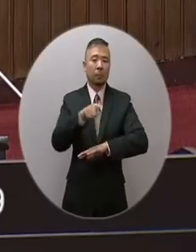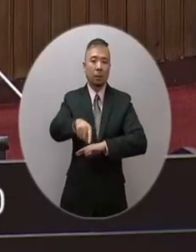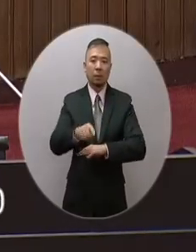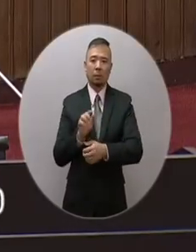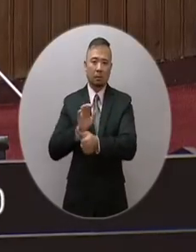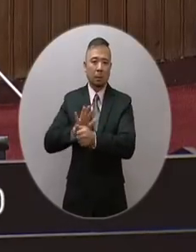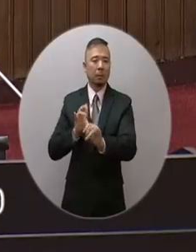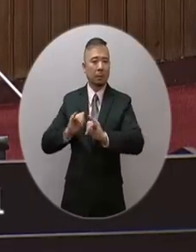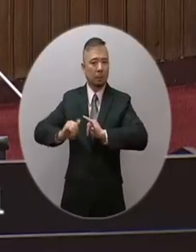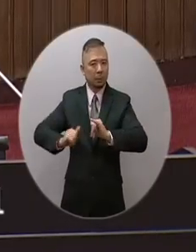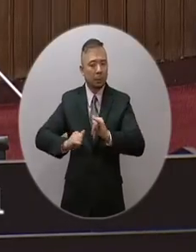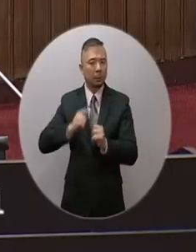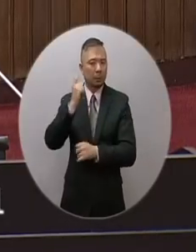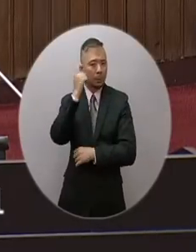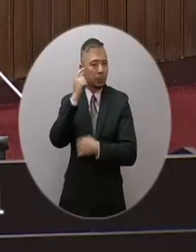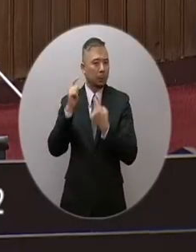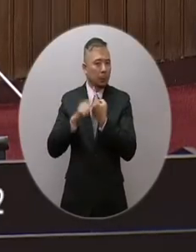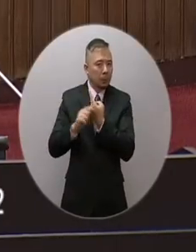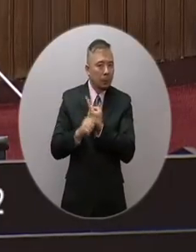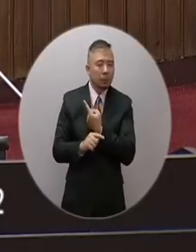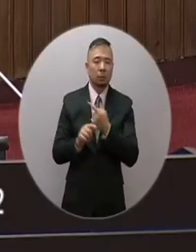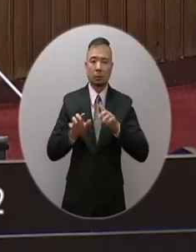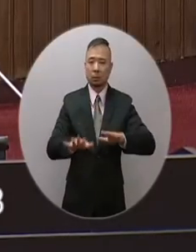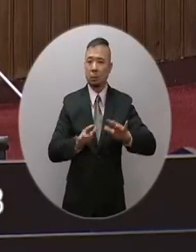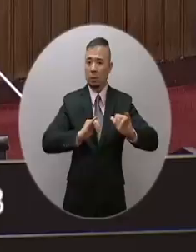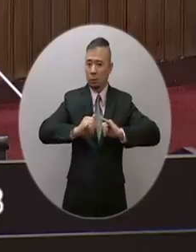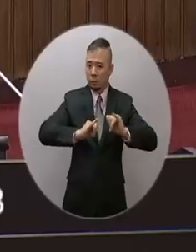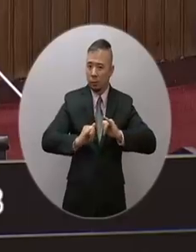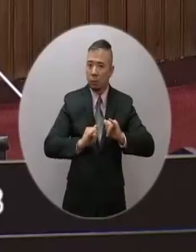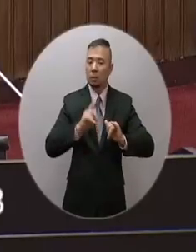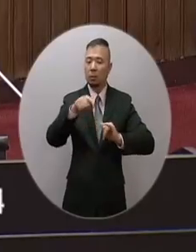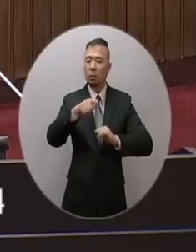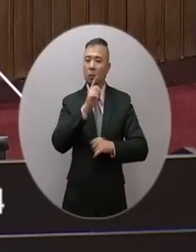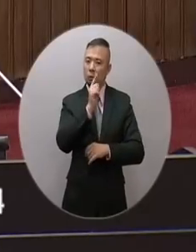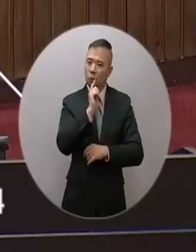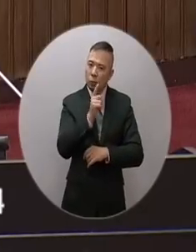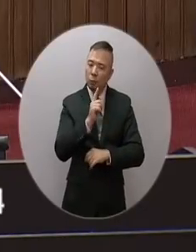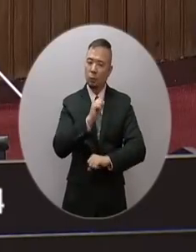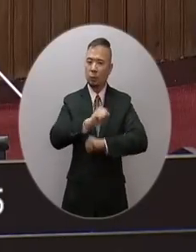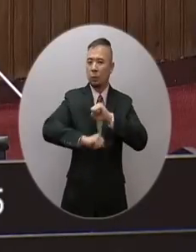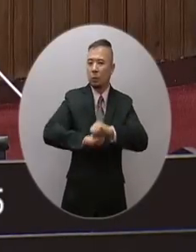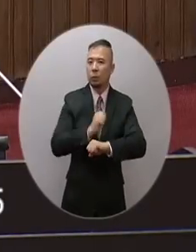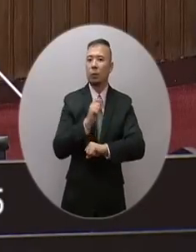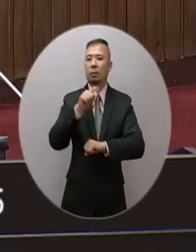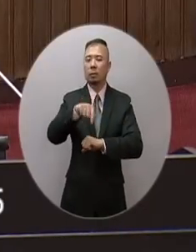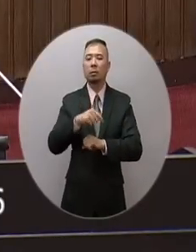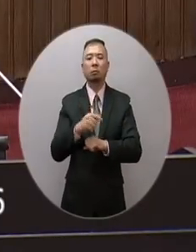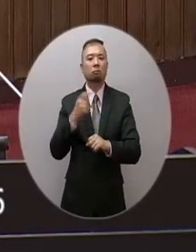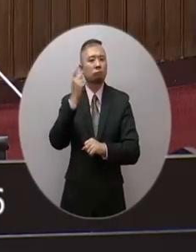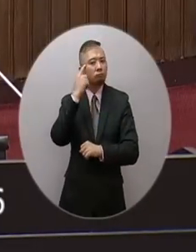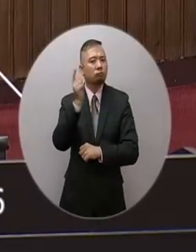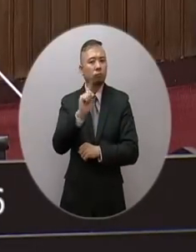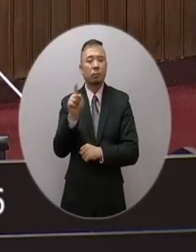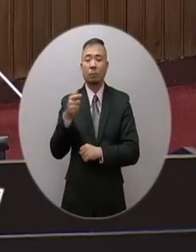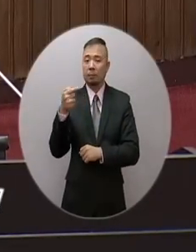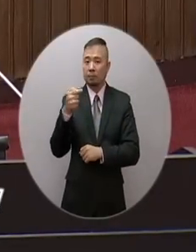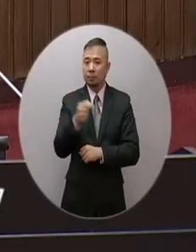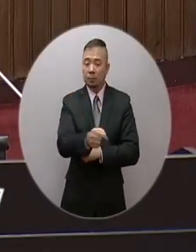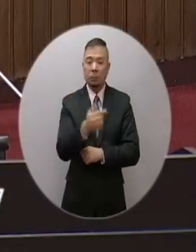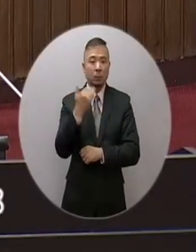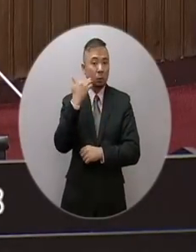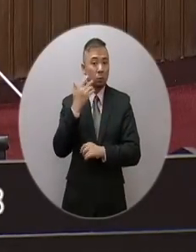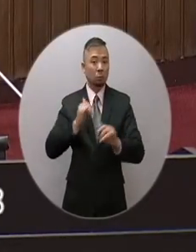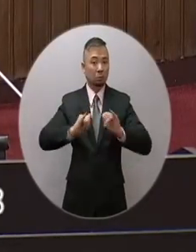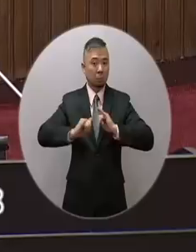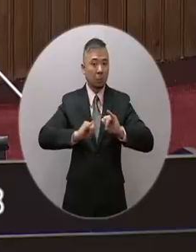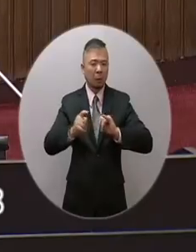为，消弭正在严重分裂社会的言行。一个分裂的社会，除人民说话